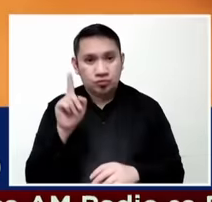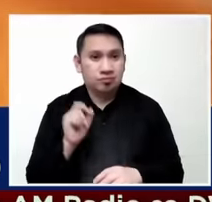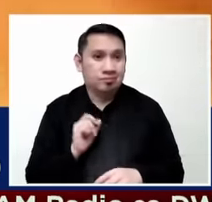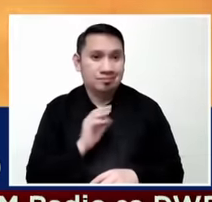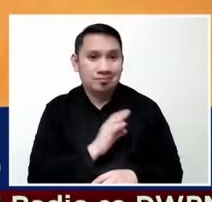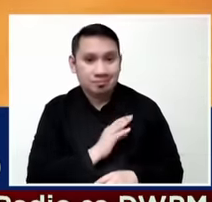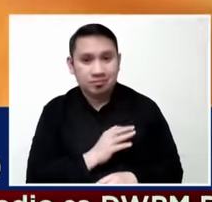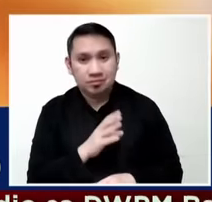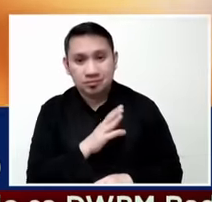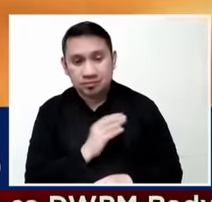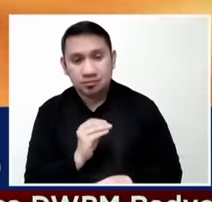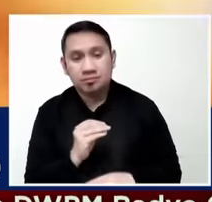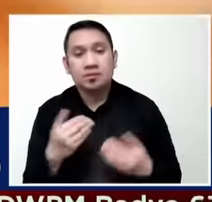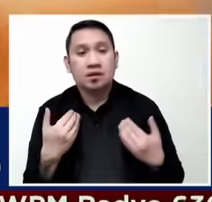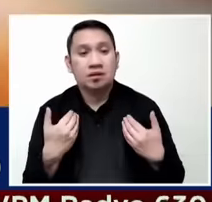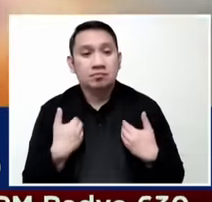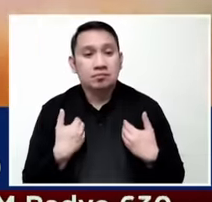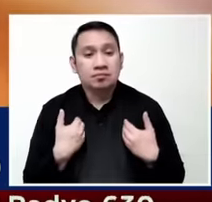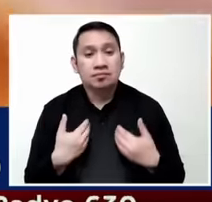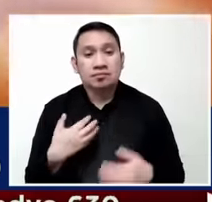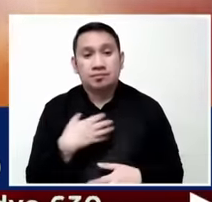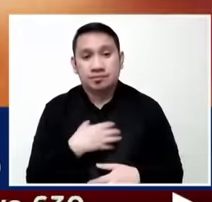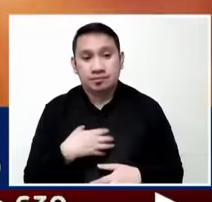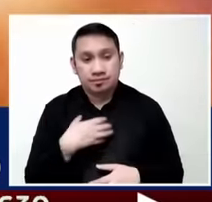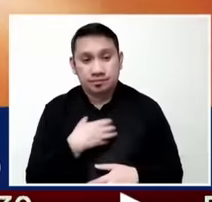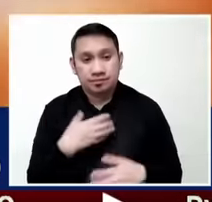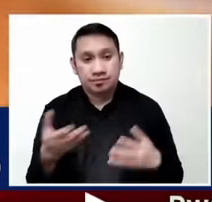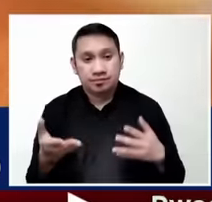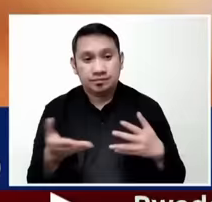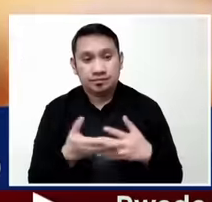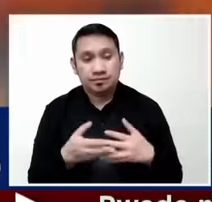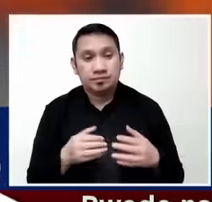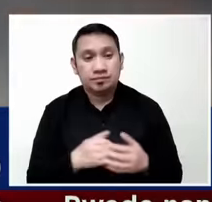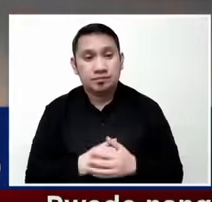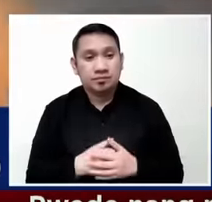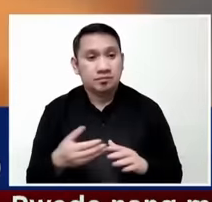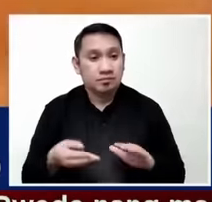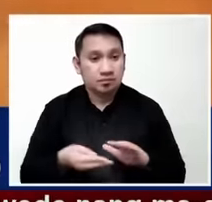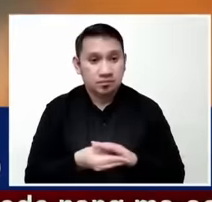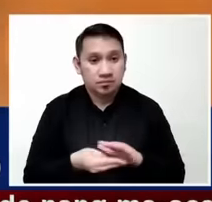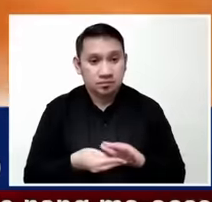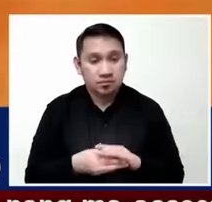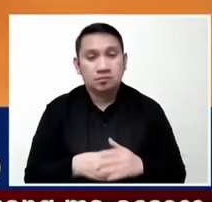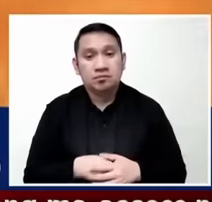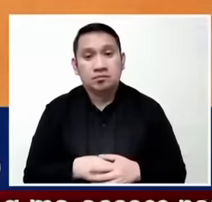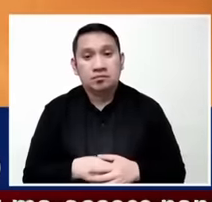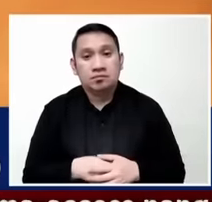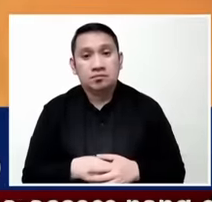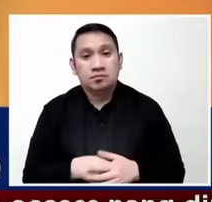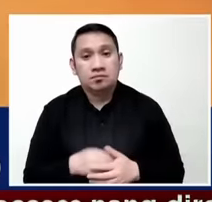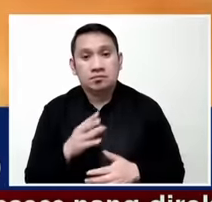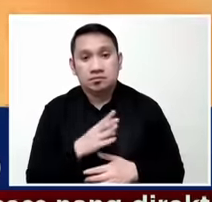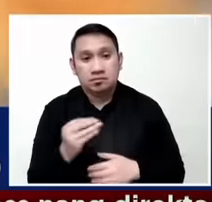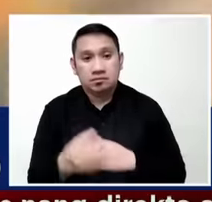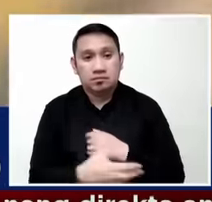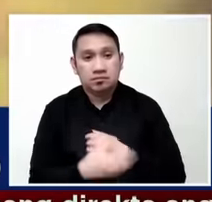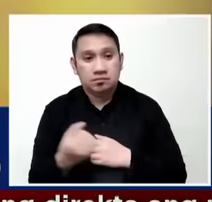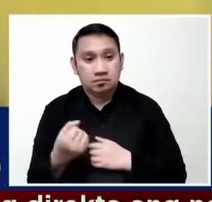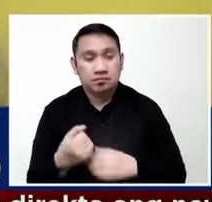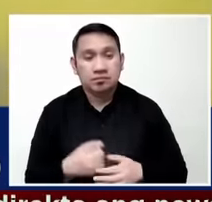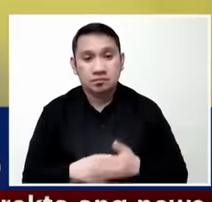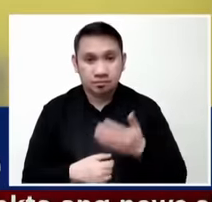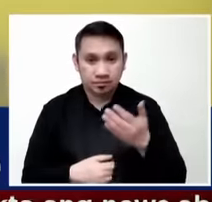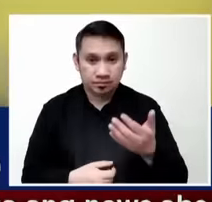at nahaharap siya sa reklamong paglabag sa Anti-Graft and Corrupt Practices Act at estafa. Raya